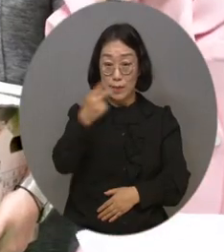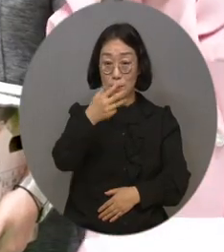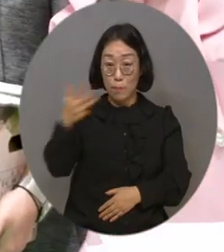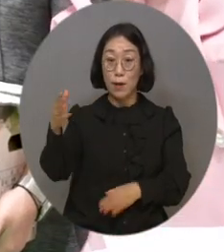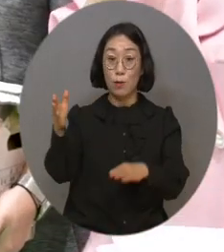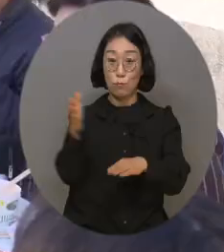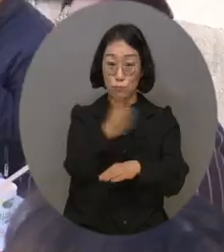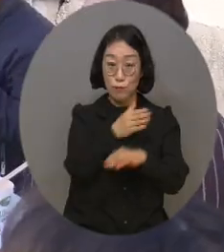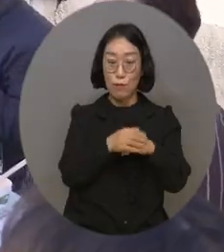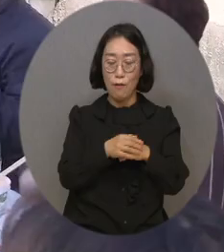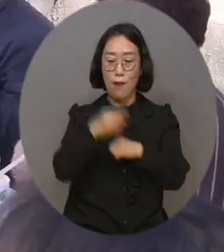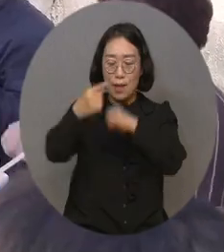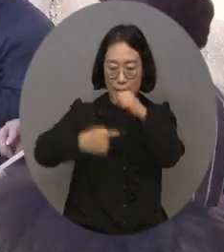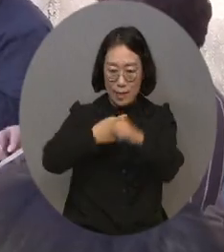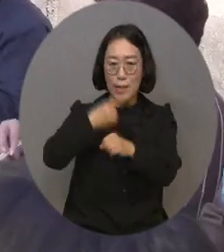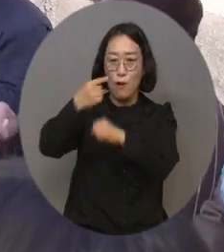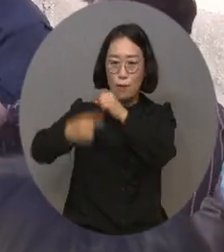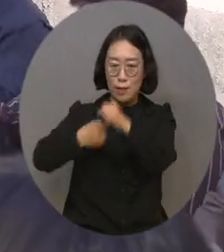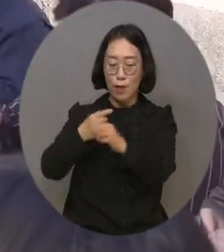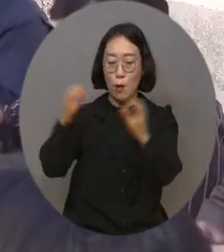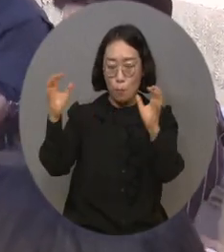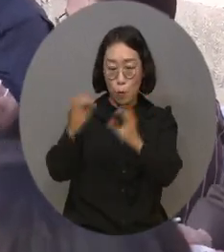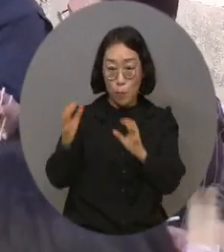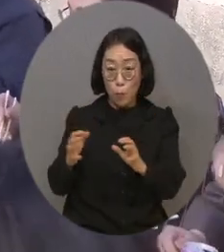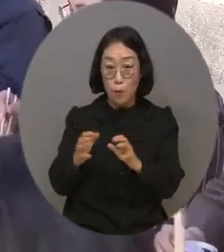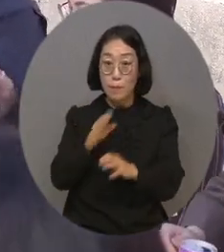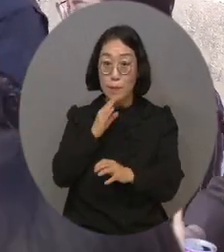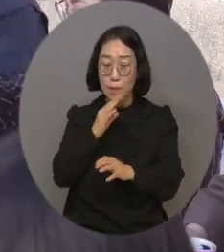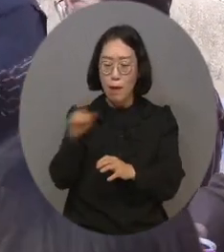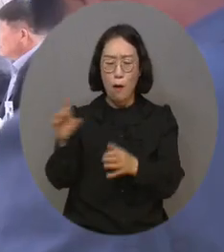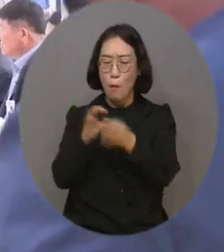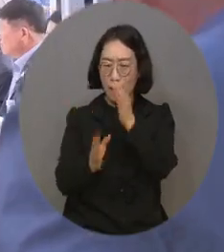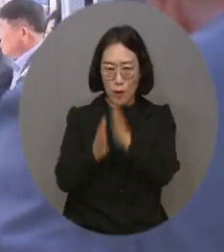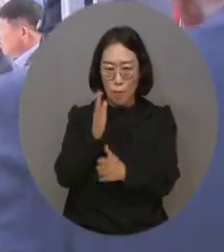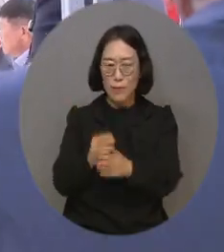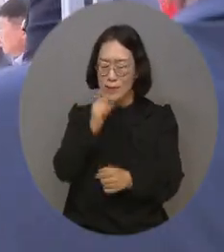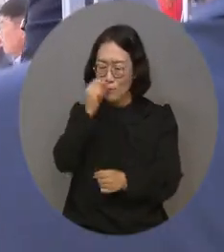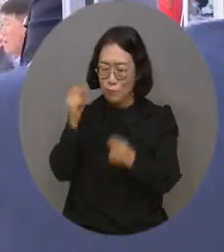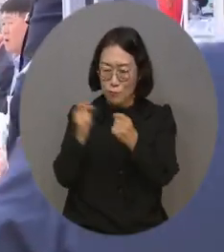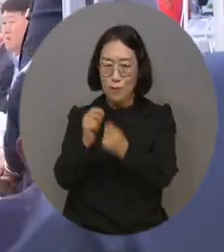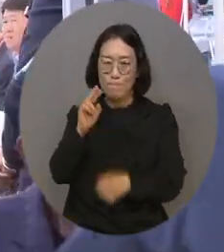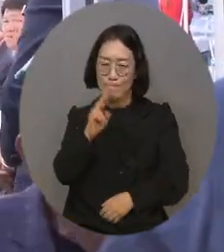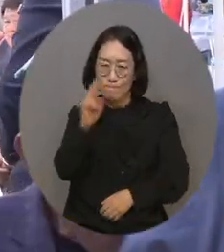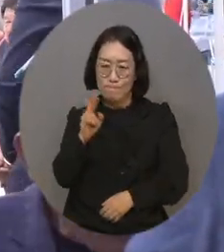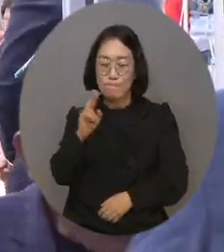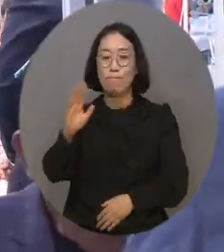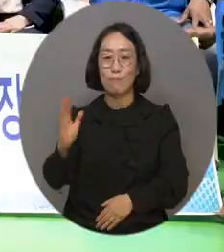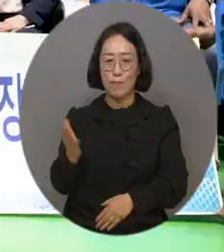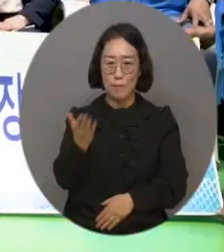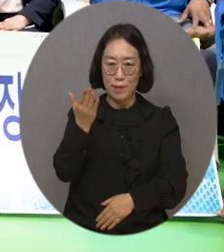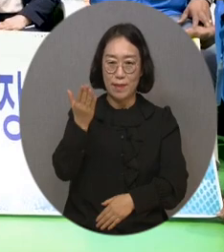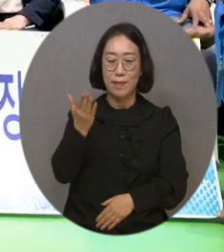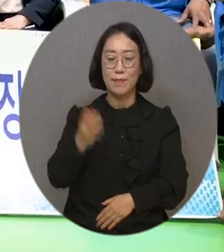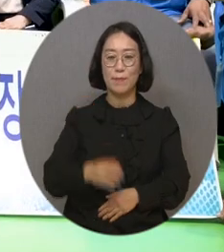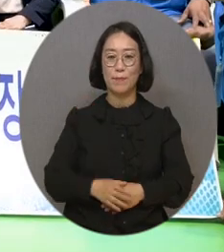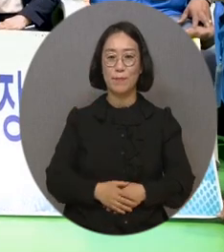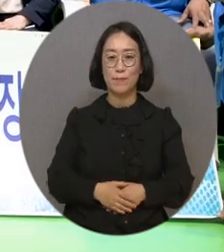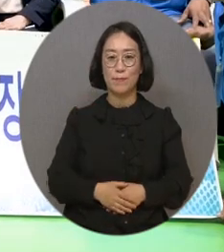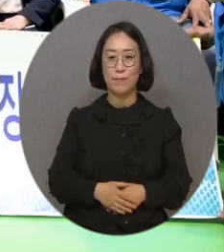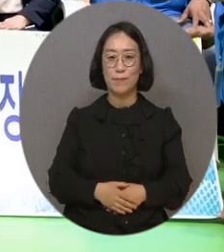2008년부터 해마다 한마음대회를 열고 지역 특색을 뛰어넘어 우정을 이어오고 있습니다. 복지TV 호남방송